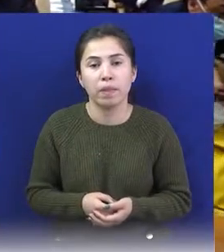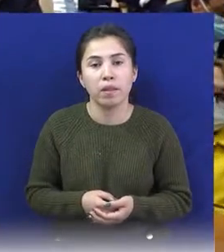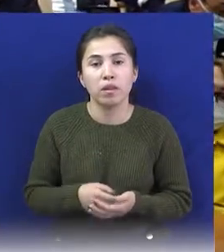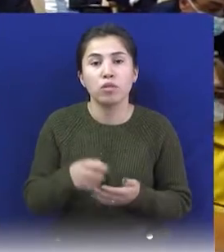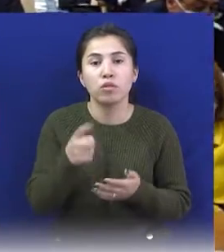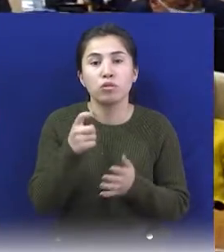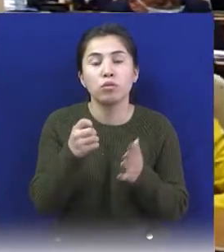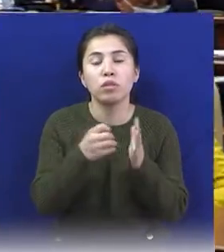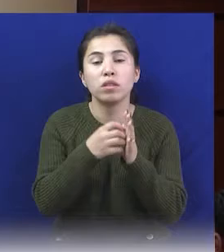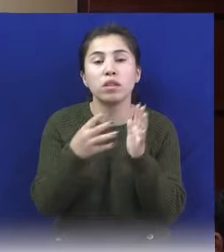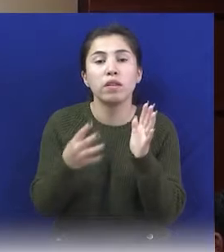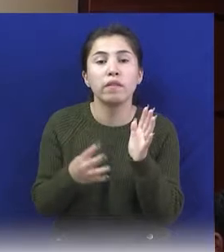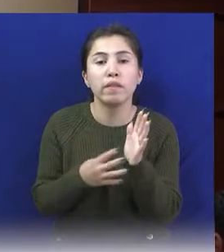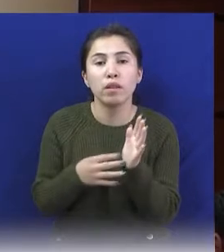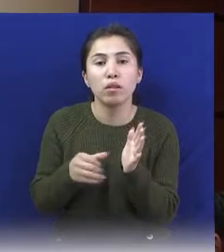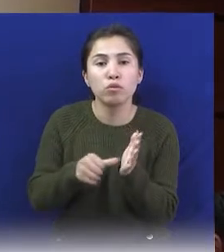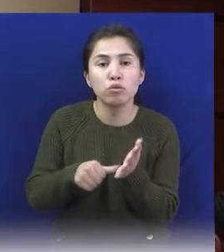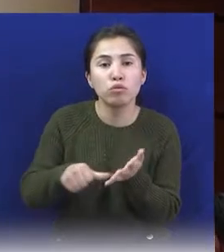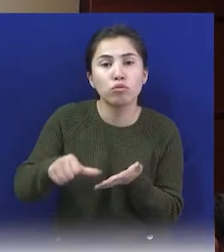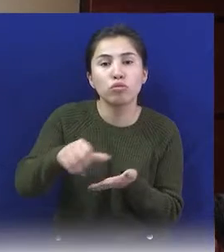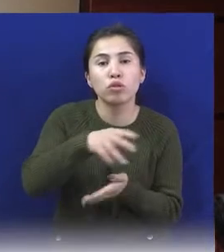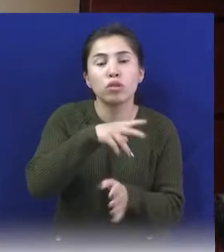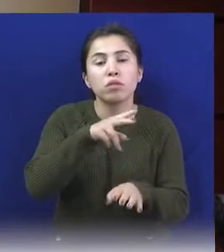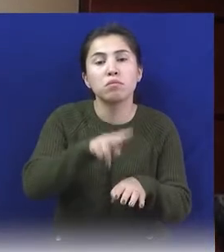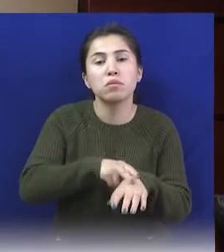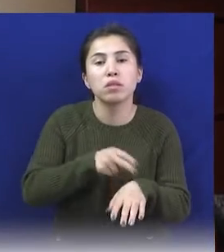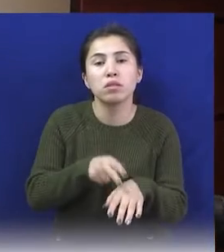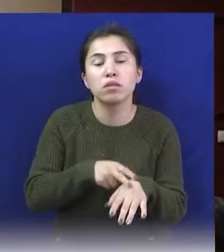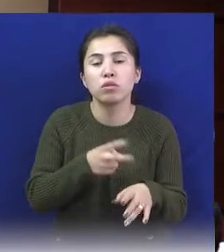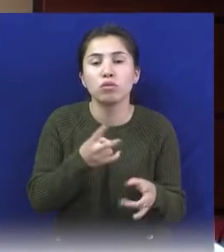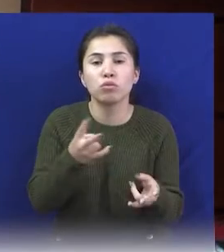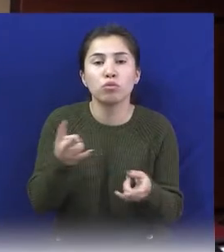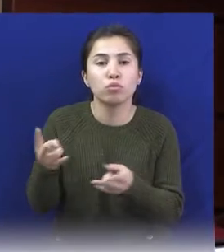прошлом году. Несмотря на кризисы, темпы роста развития экономики составили